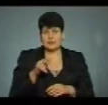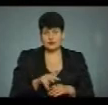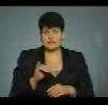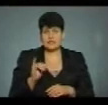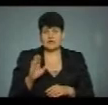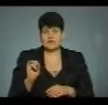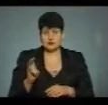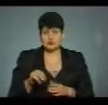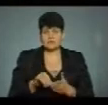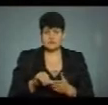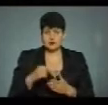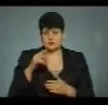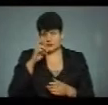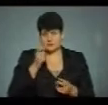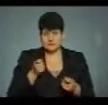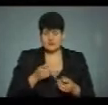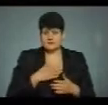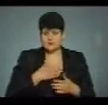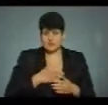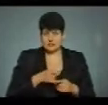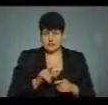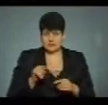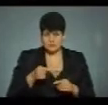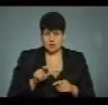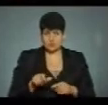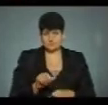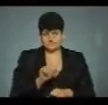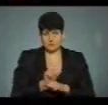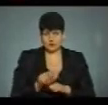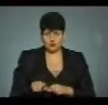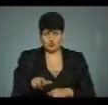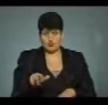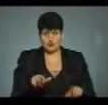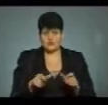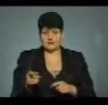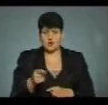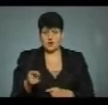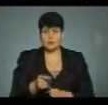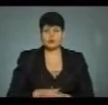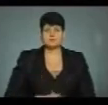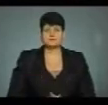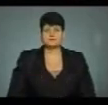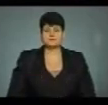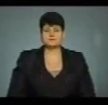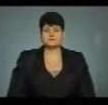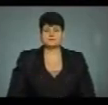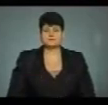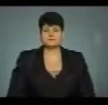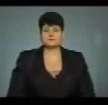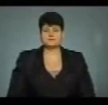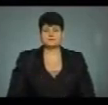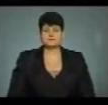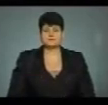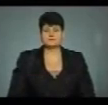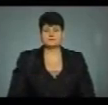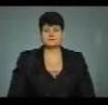представники облдержадміністрації не задовільнять їхні вимоги, люди перекриватимуть дороги в Тернополі. Богдана Сарабун, Андрій Прокопів. Новини на